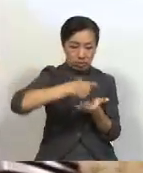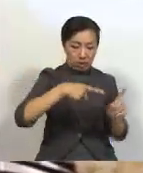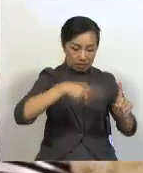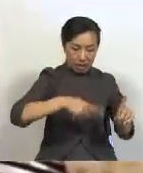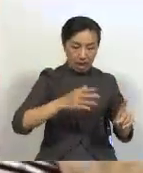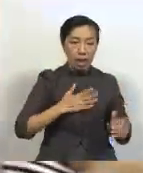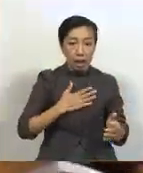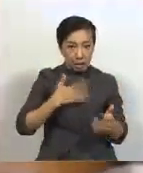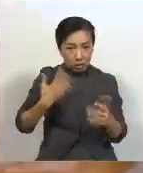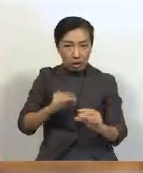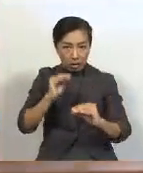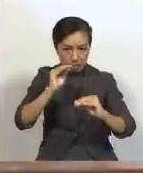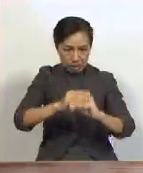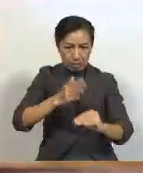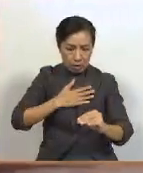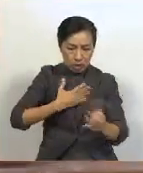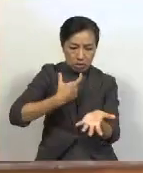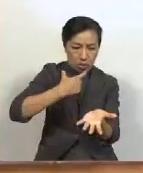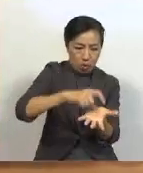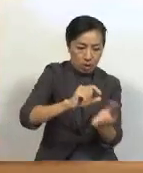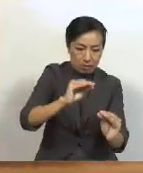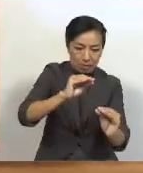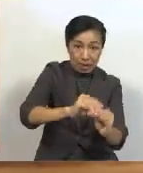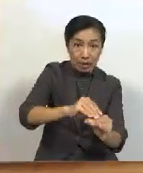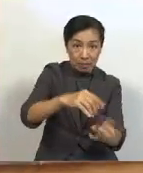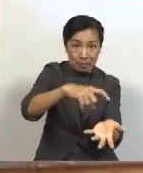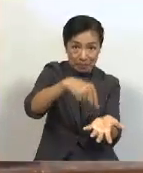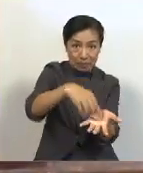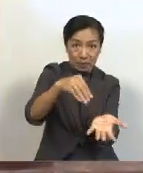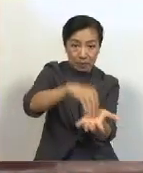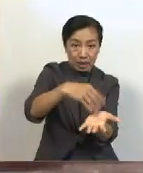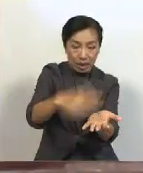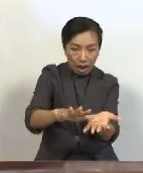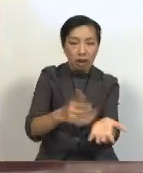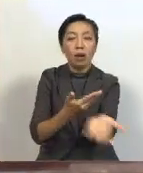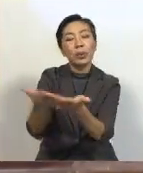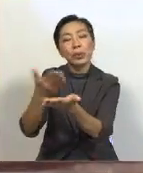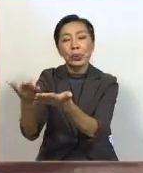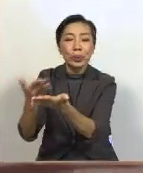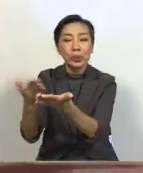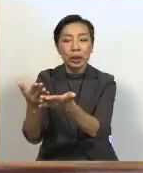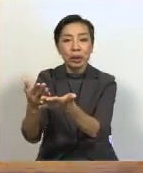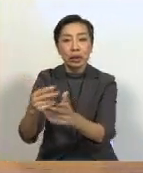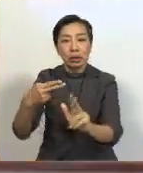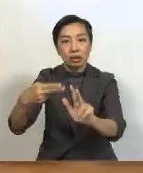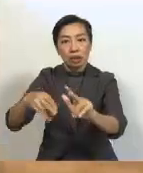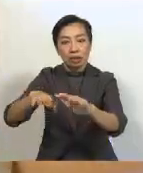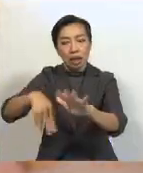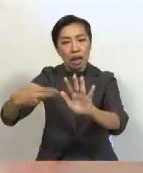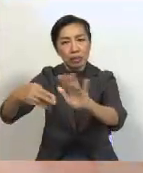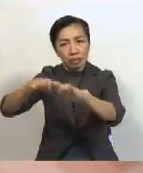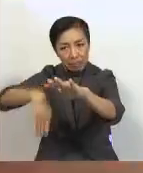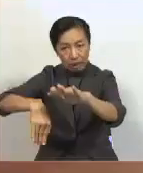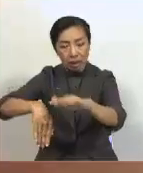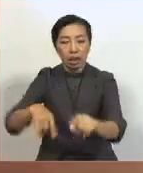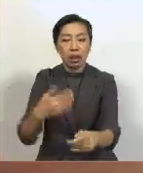ได้รับสิทธิ์อันนี้ซึ่งจากยอดใช้จ่ายในส่วนเกินนะคะประมาณ 30,000 บาทแต่ว่าไม่เกิน 50,000 บาทเงินคืนสูงสุดไม่เกิน